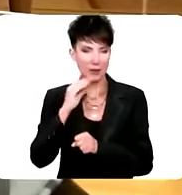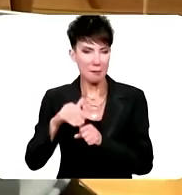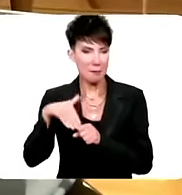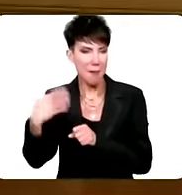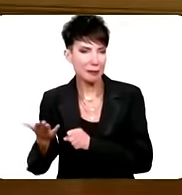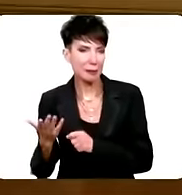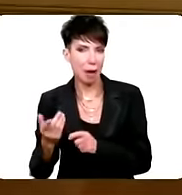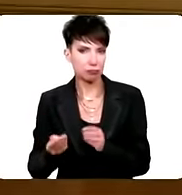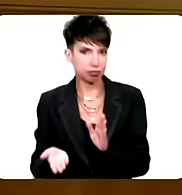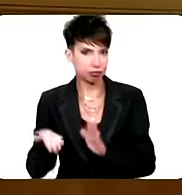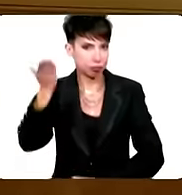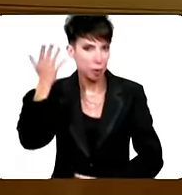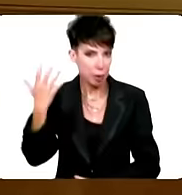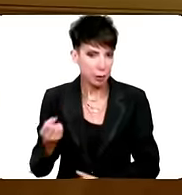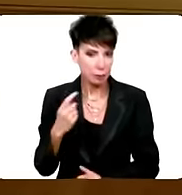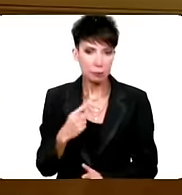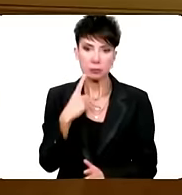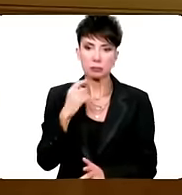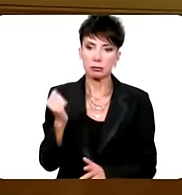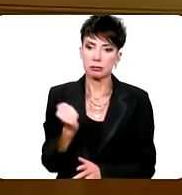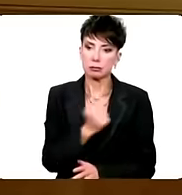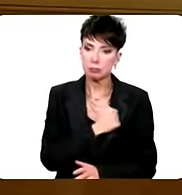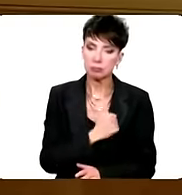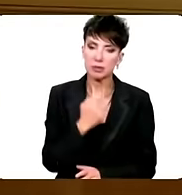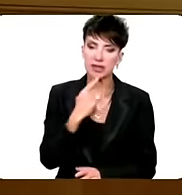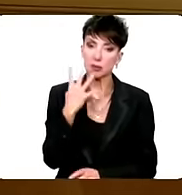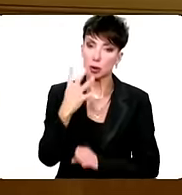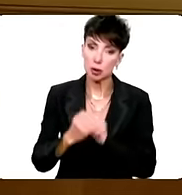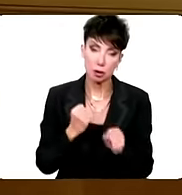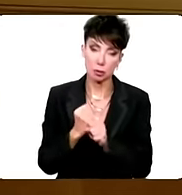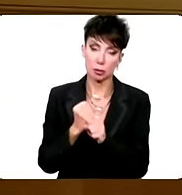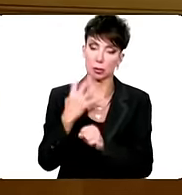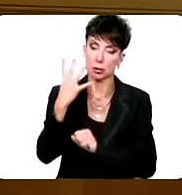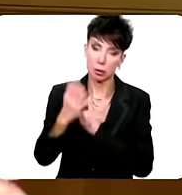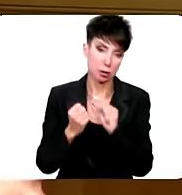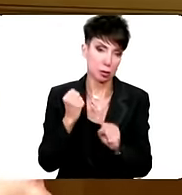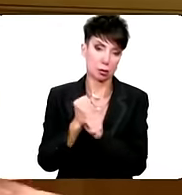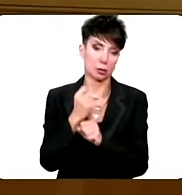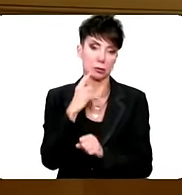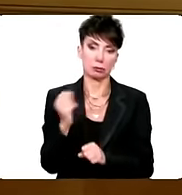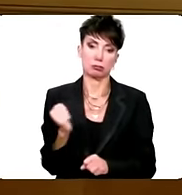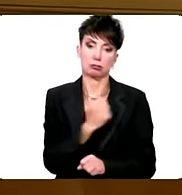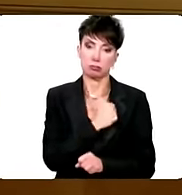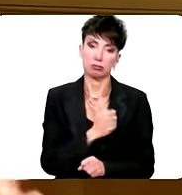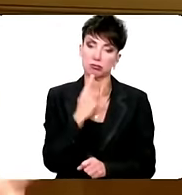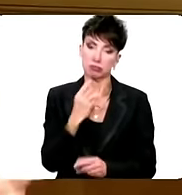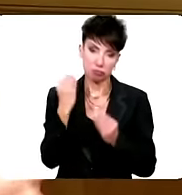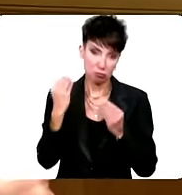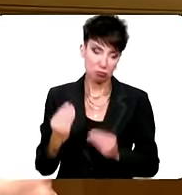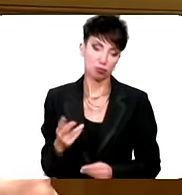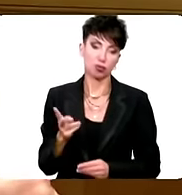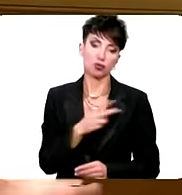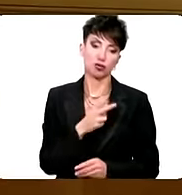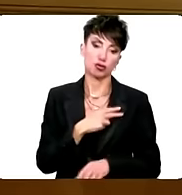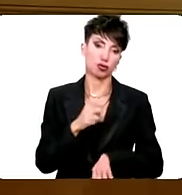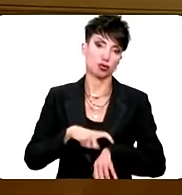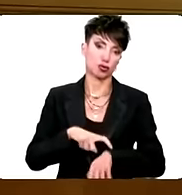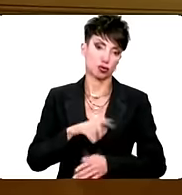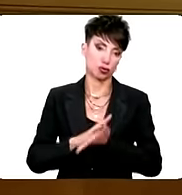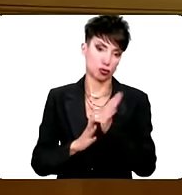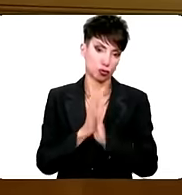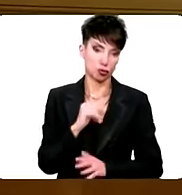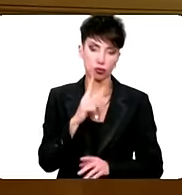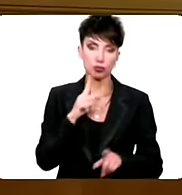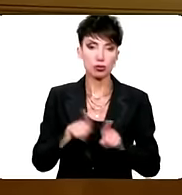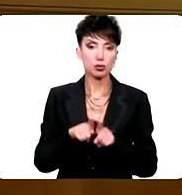εξαιρετικά θετικά. Πιστεύω στους τετραετείς κύκλους και πιστεύω ότι η τετραετία είναι ένας ικανός χρόνος για να κριθεί ένα κυβερνητικό όργο, όπως το έκαναν οι πολίτες στην πρώτη τετραετία.